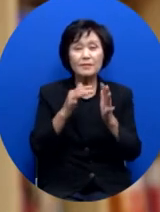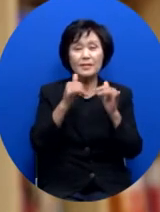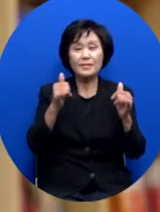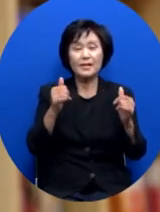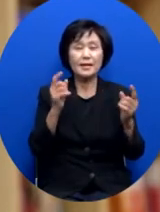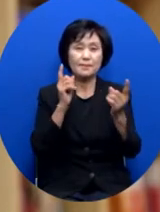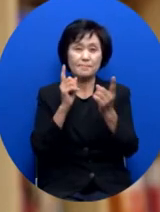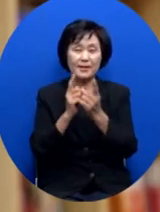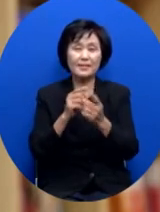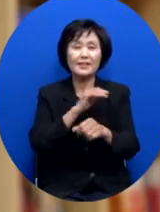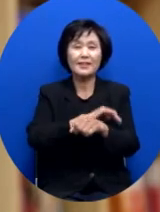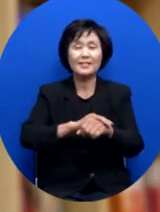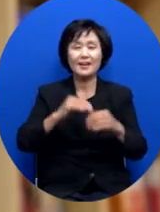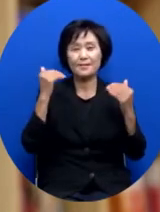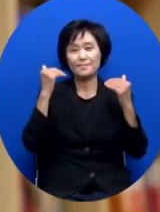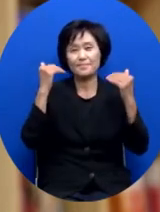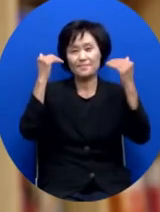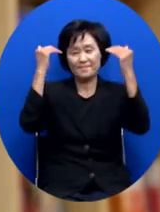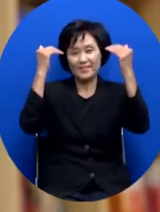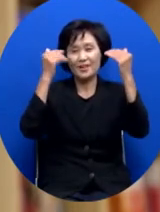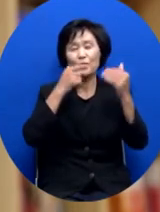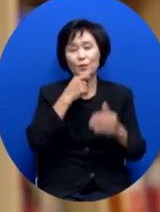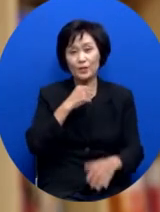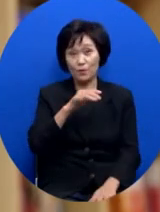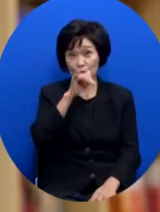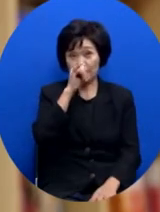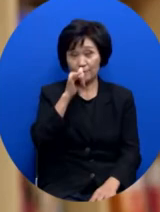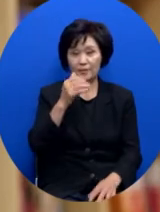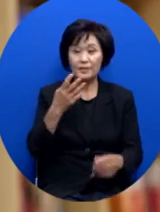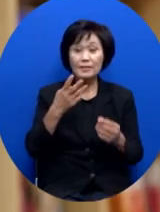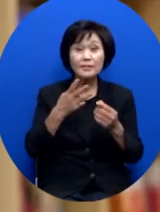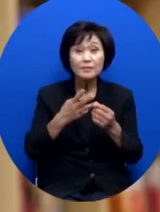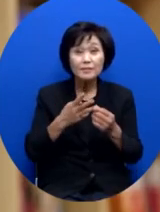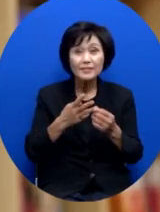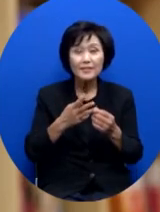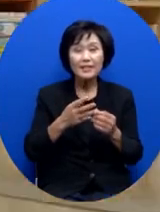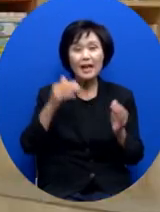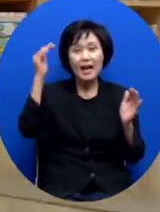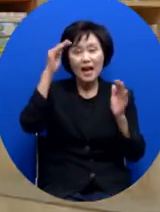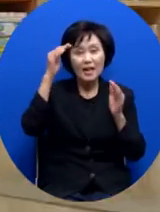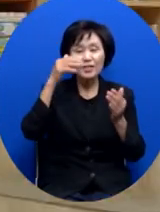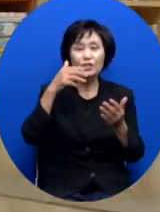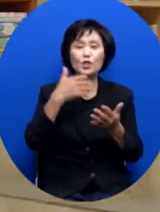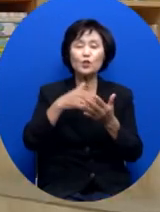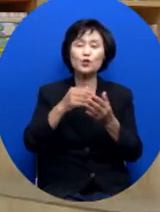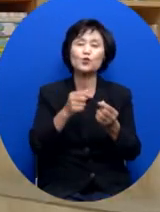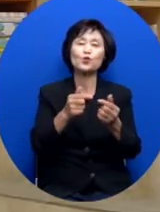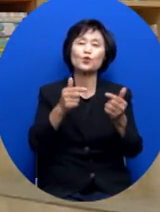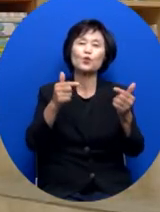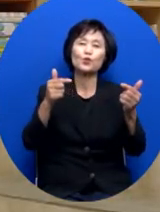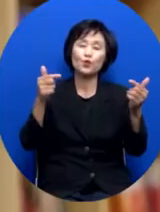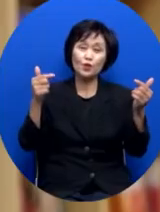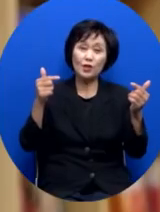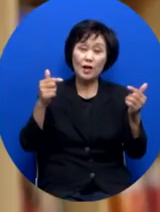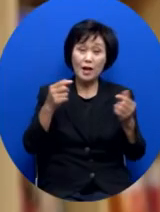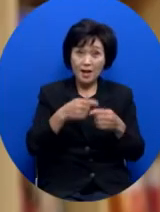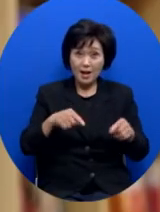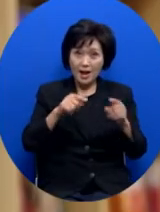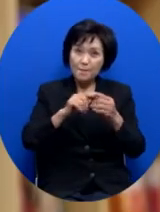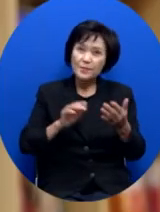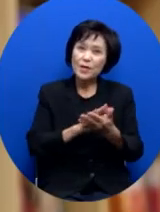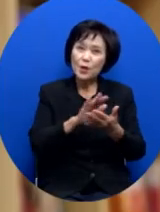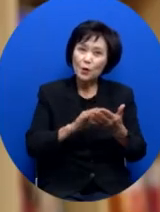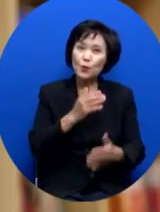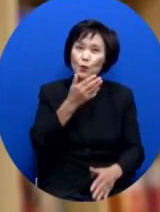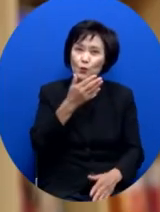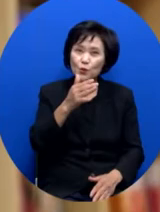것이고요 그 세번째는 우리아이 이미 제 학생들이 점점 더 많이 오고 있기 때문에 뛰어놀 수 있는 장소 함께 교육할 수 있는 최적의